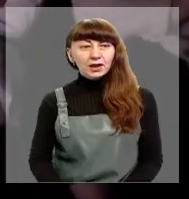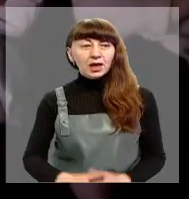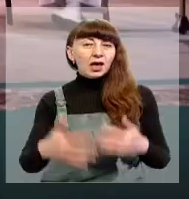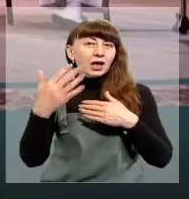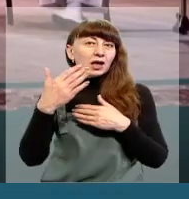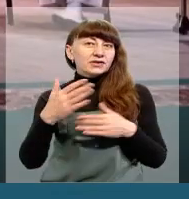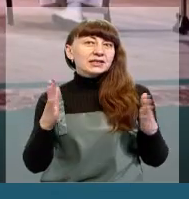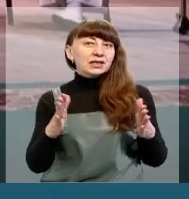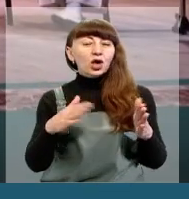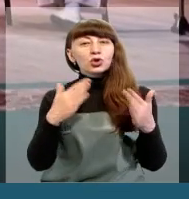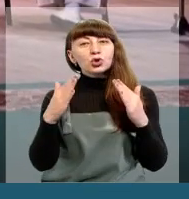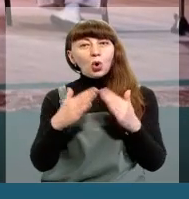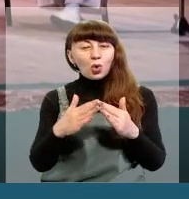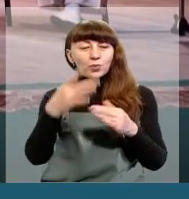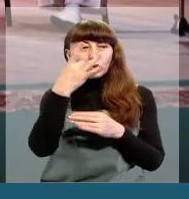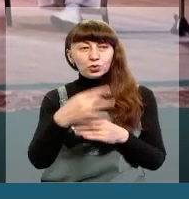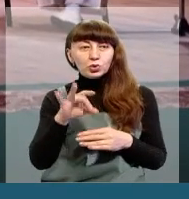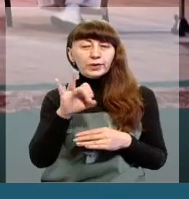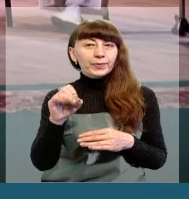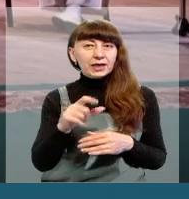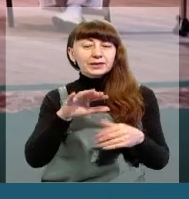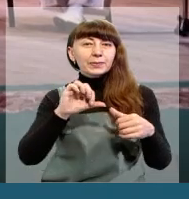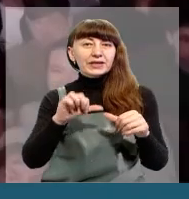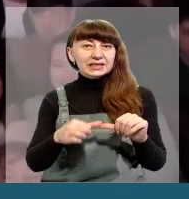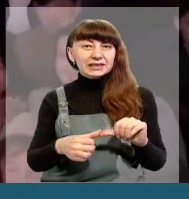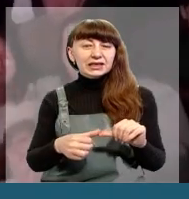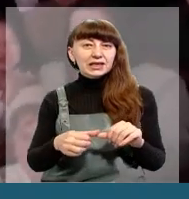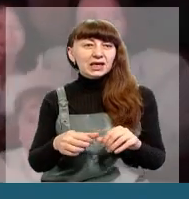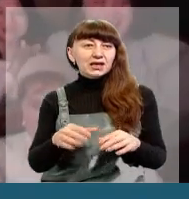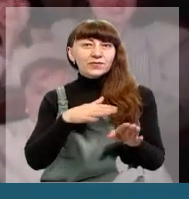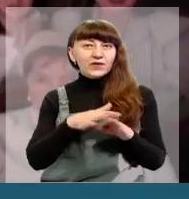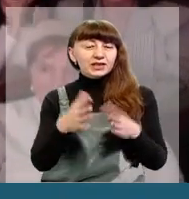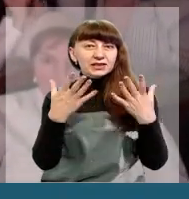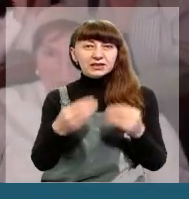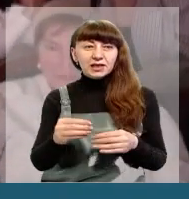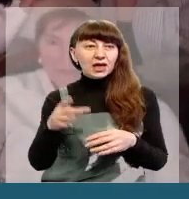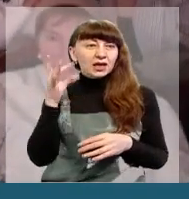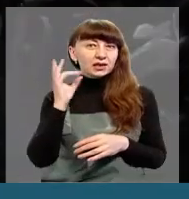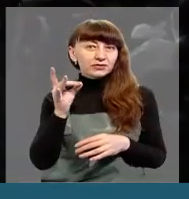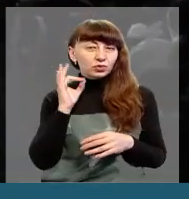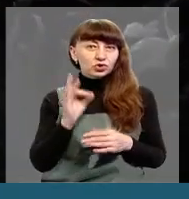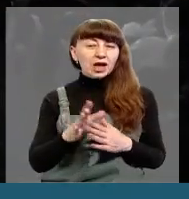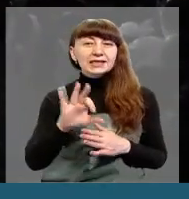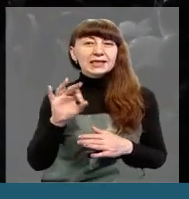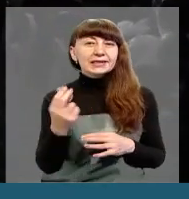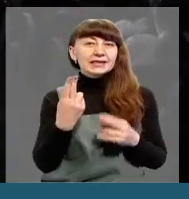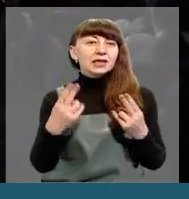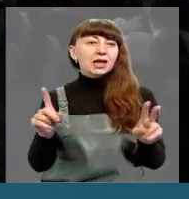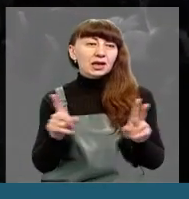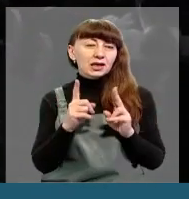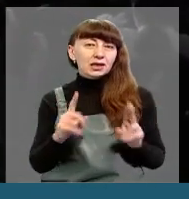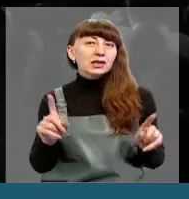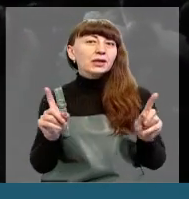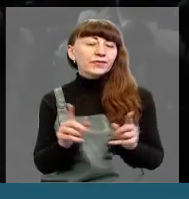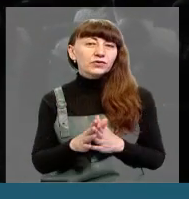В стенах Дома культуры Мирас весь день не смолкают национальные песни тюркских этносов. Здесь проходит гала-концерт в рамках республиканского